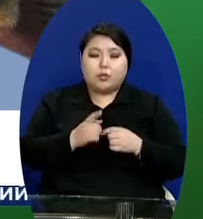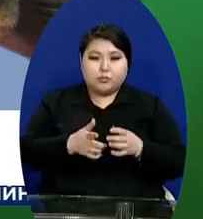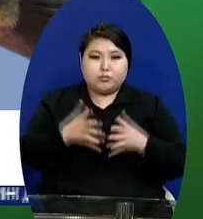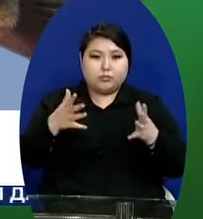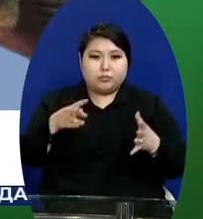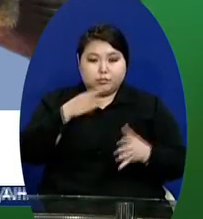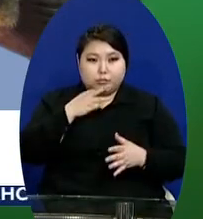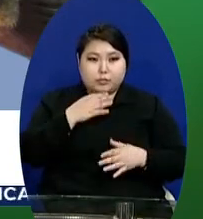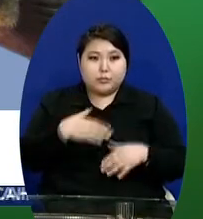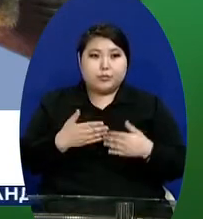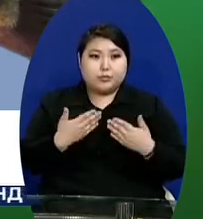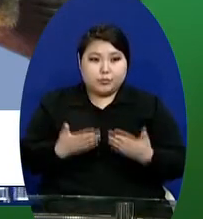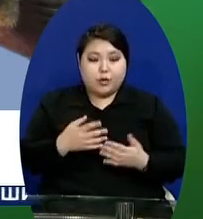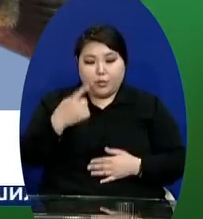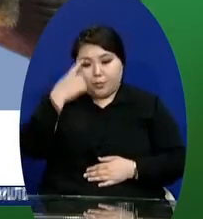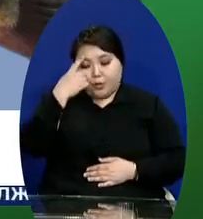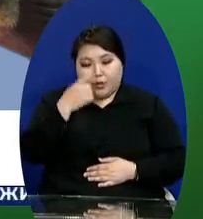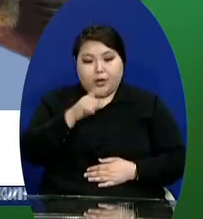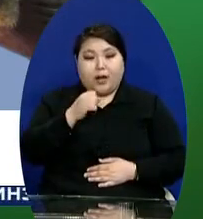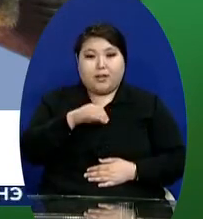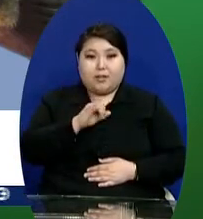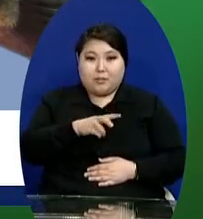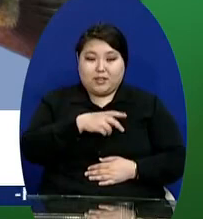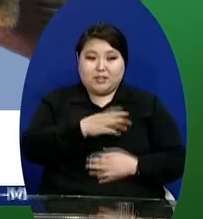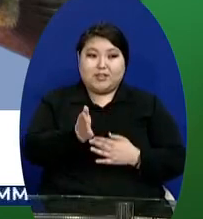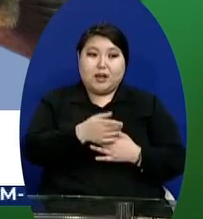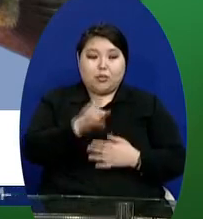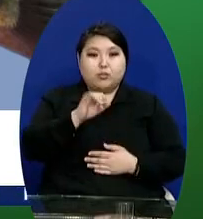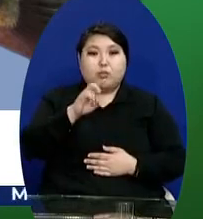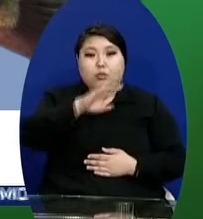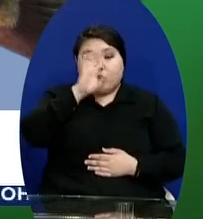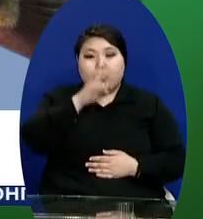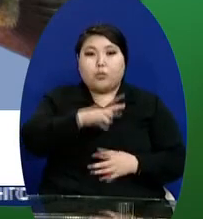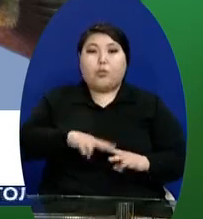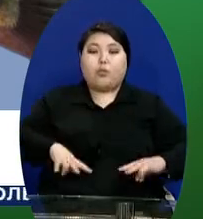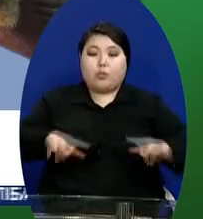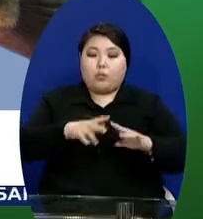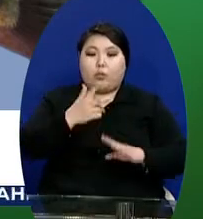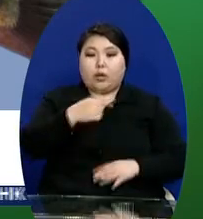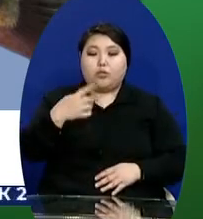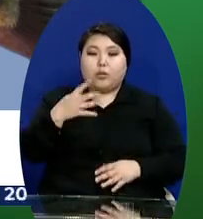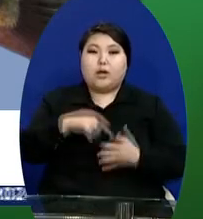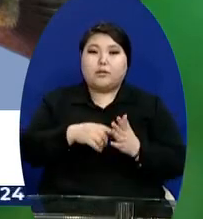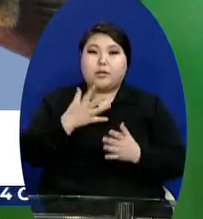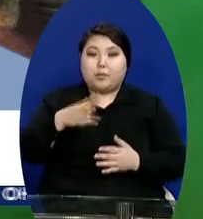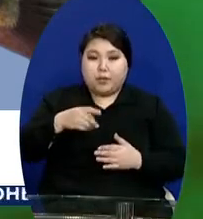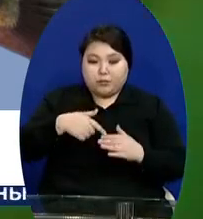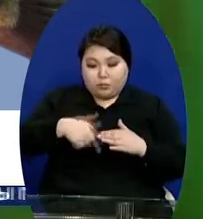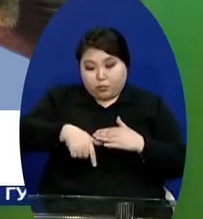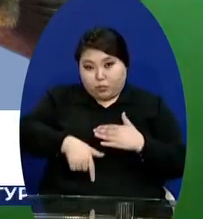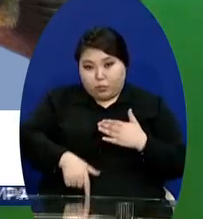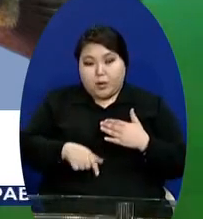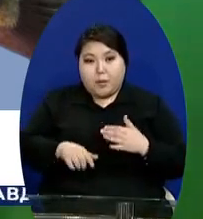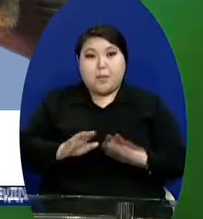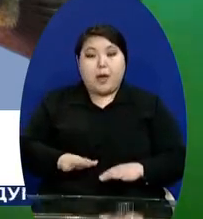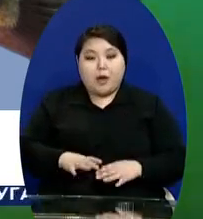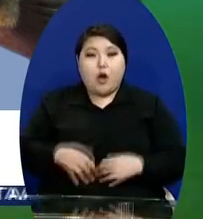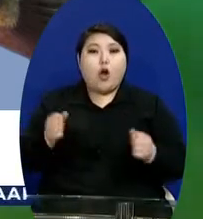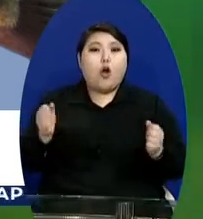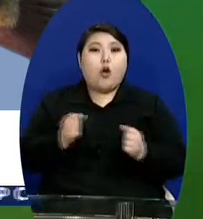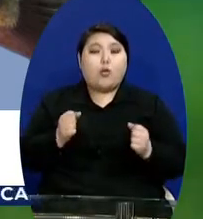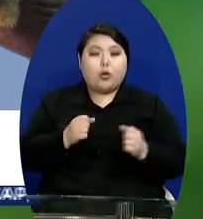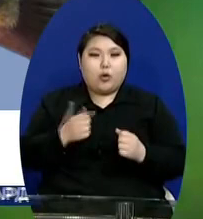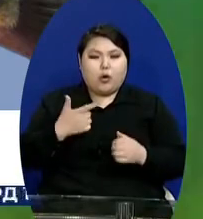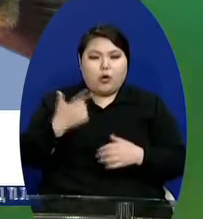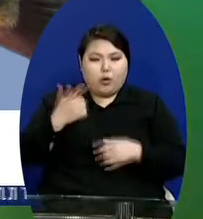мэдээлэл үзэгчтэй нийслэлт хүргэе. За Монгол хадрын загсны тухайд гэх юм бол зундаа нуурын 3-аас 4.5 метрийн гүндээ оршдог. За өвөлдөө